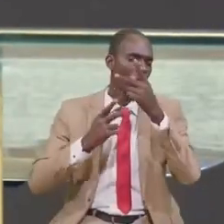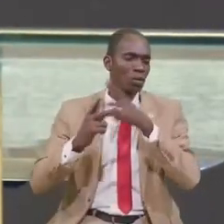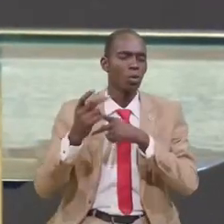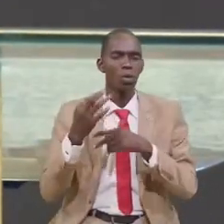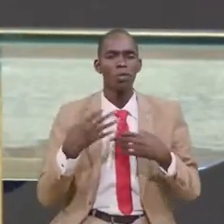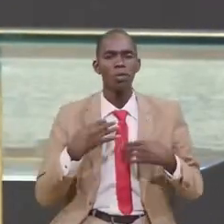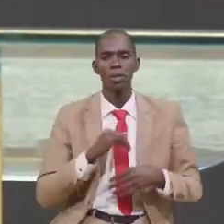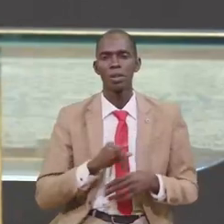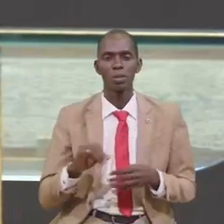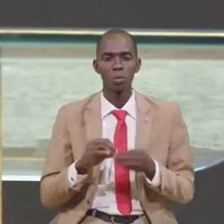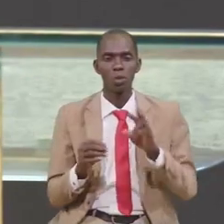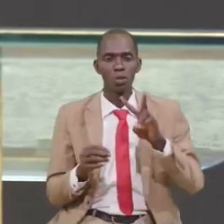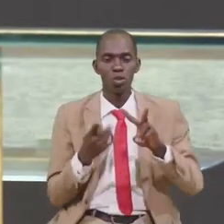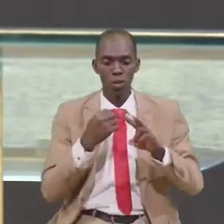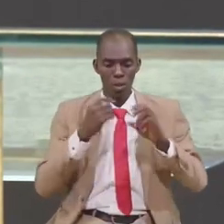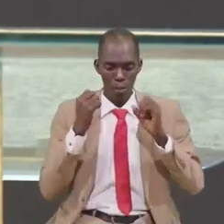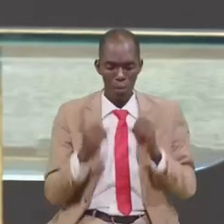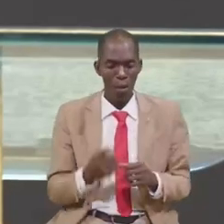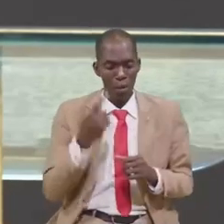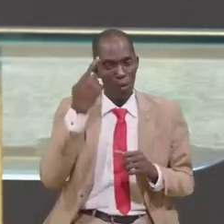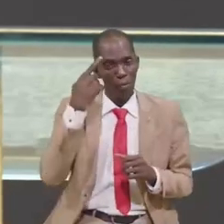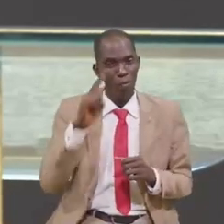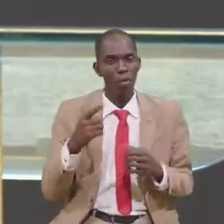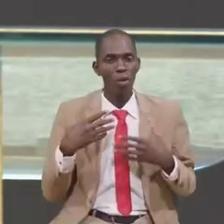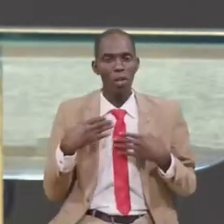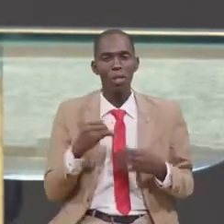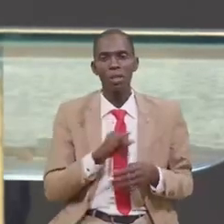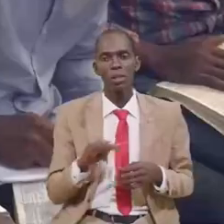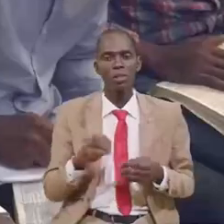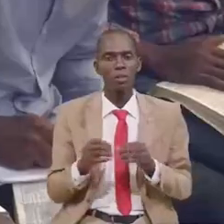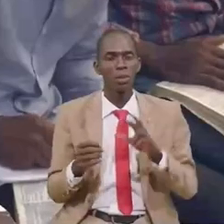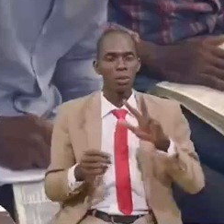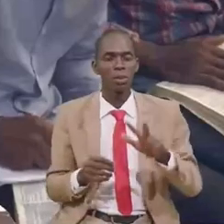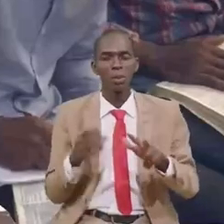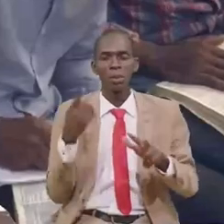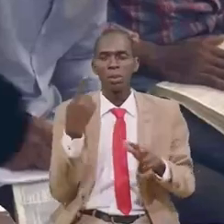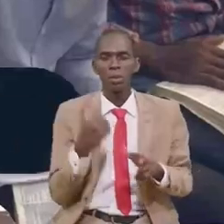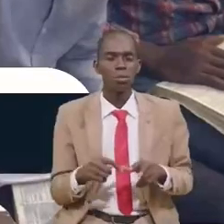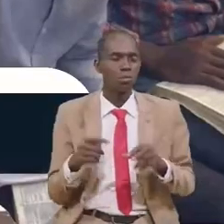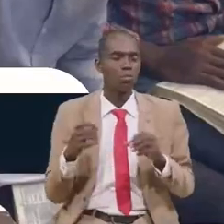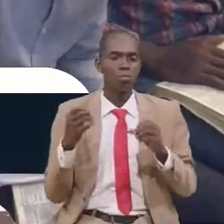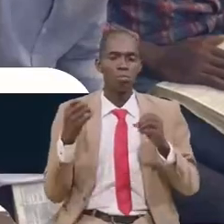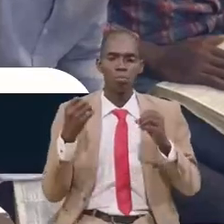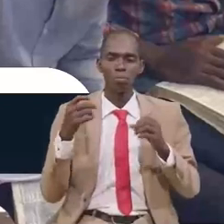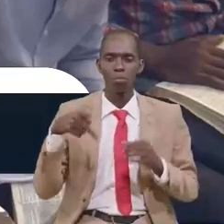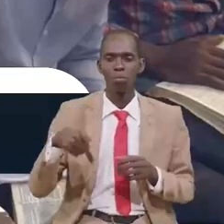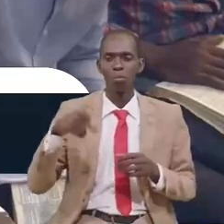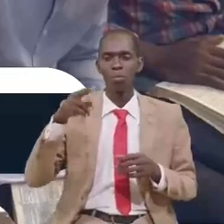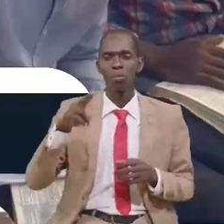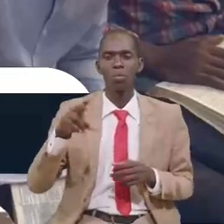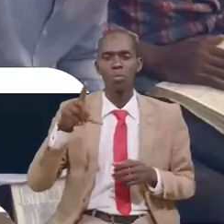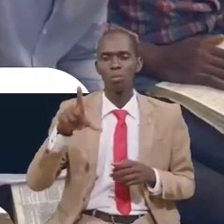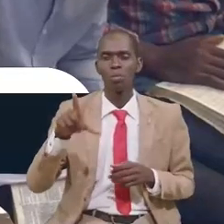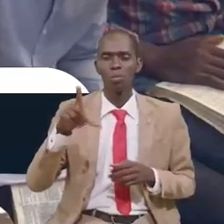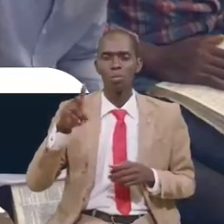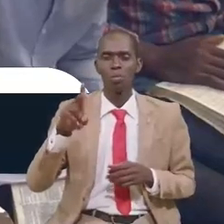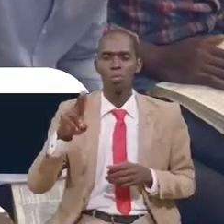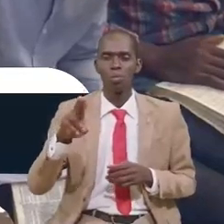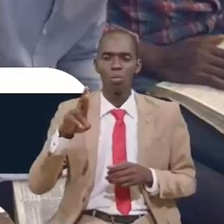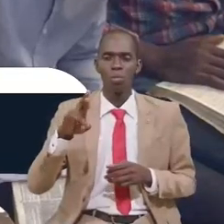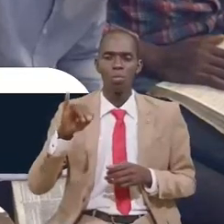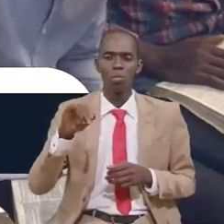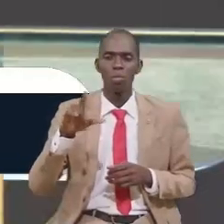de guérison. 3, maintenant, la pluralité des guérisons. Plusieurs fois, quand on entend